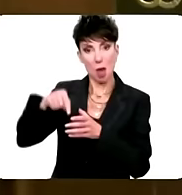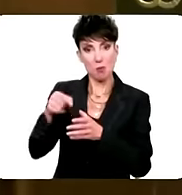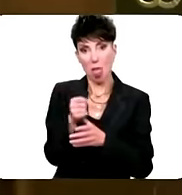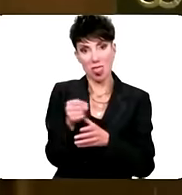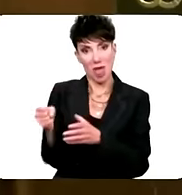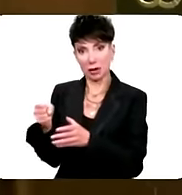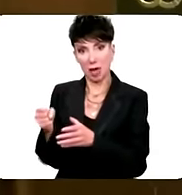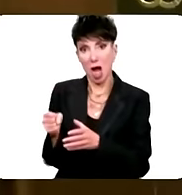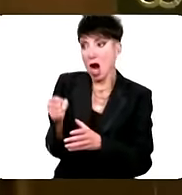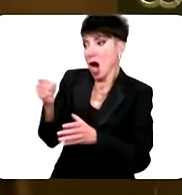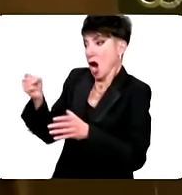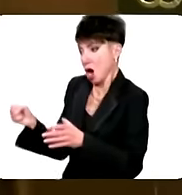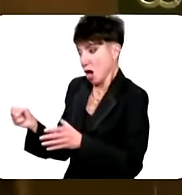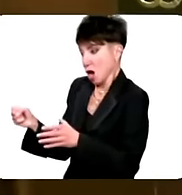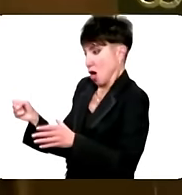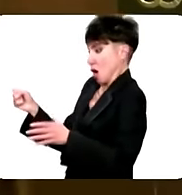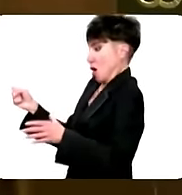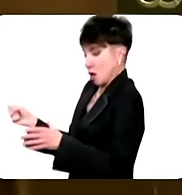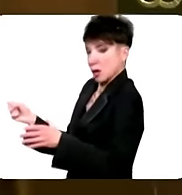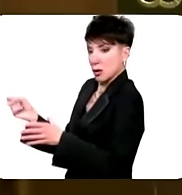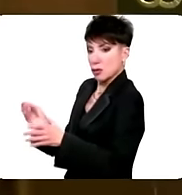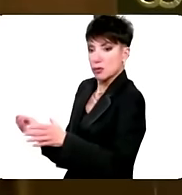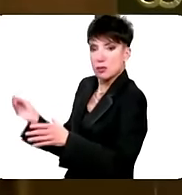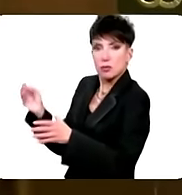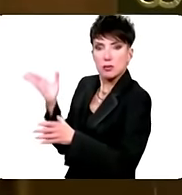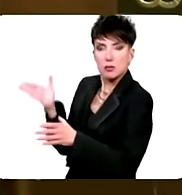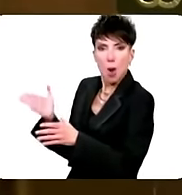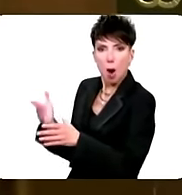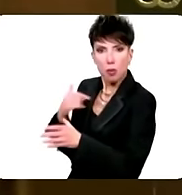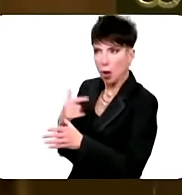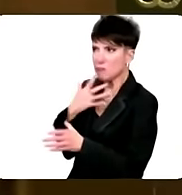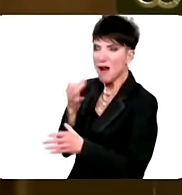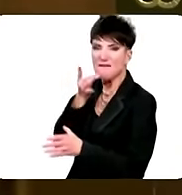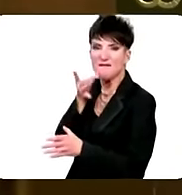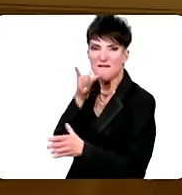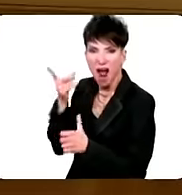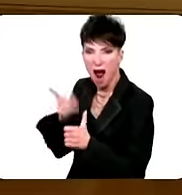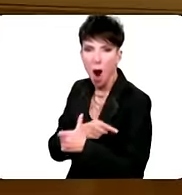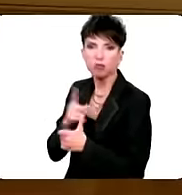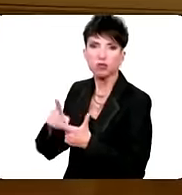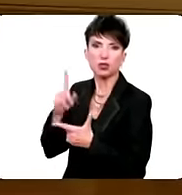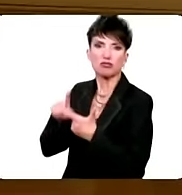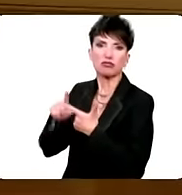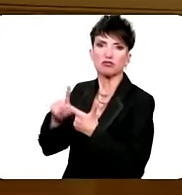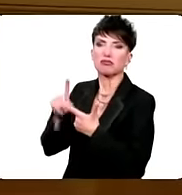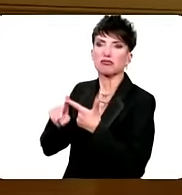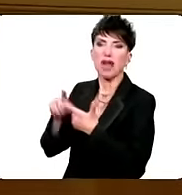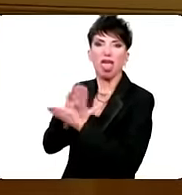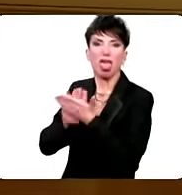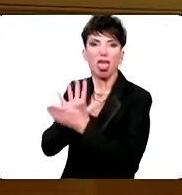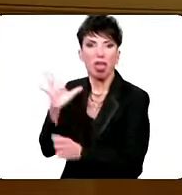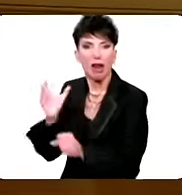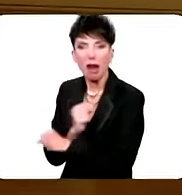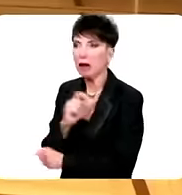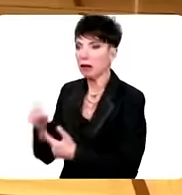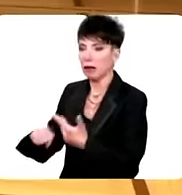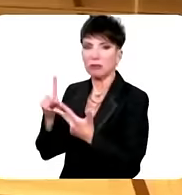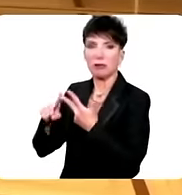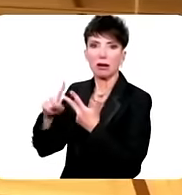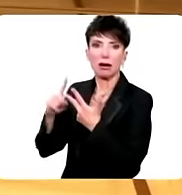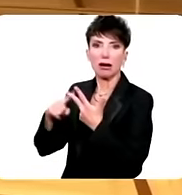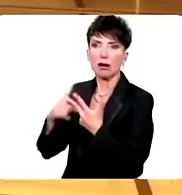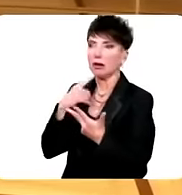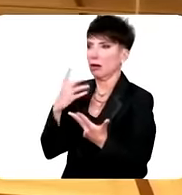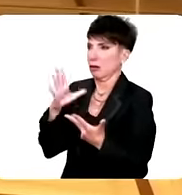λόγω περισσότερων ψήφων, αλλά λόγω του γεγονότος ότι εκείνοι τουλάχιστον πήγαν να ψηφίσουν. Για να είμαστε ακριβείς, υπάρχει όμως μια σημαντική άνοδος, ειδικά στο κόμμα